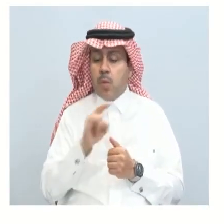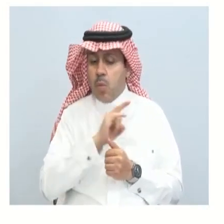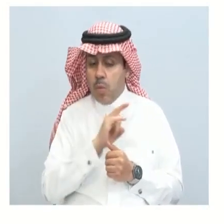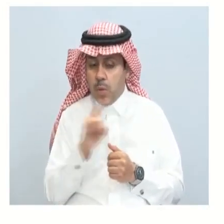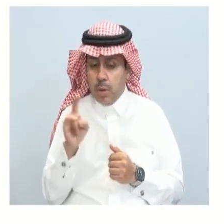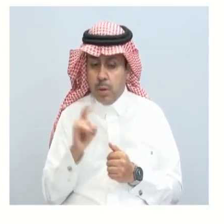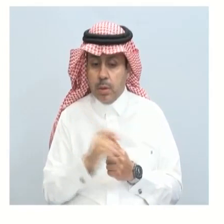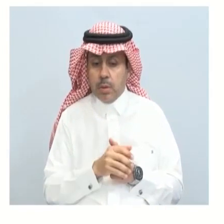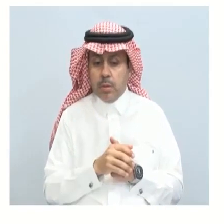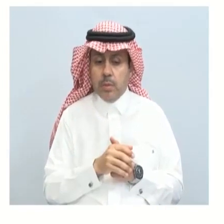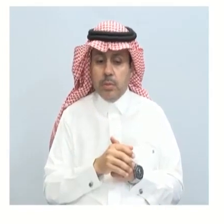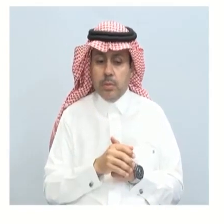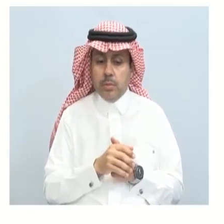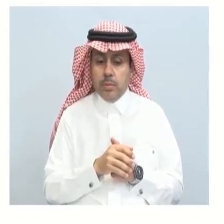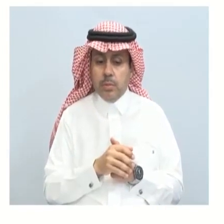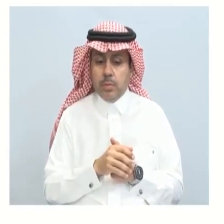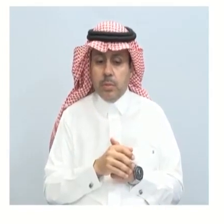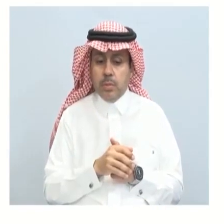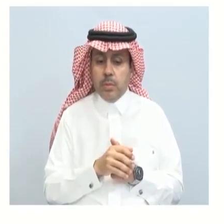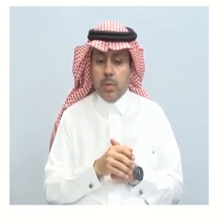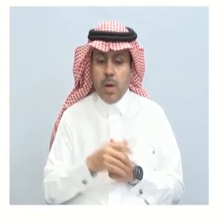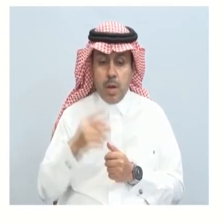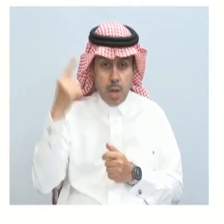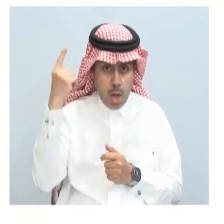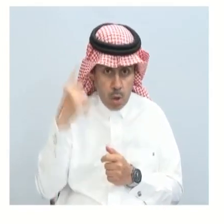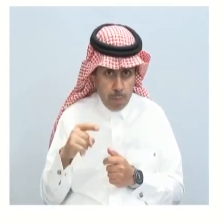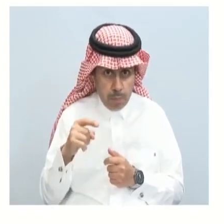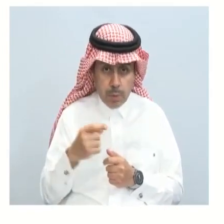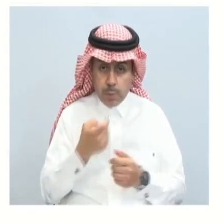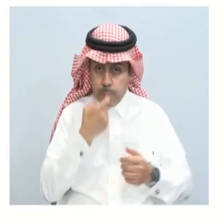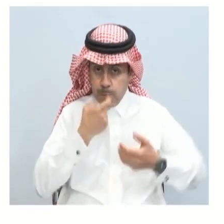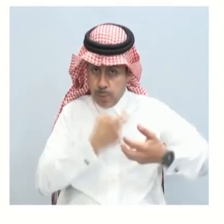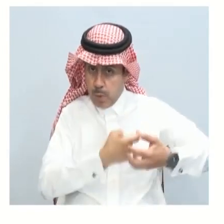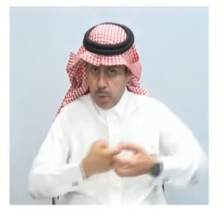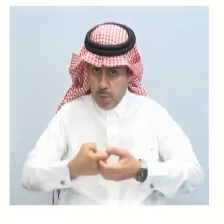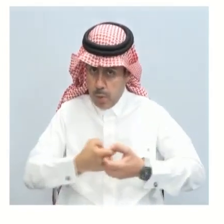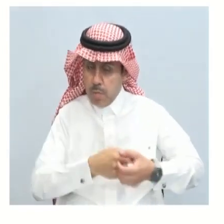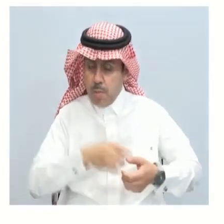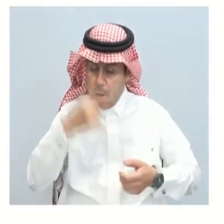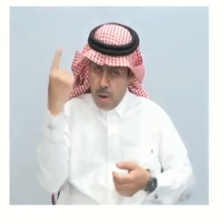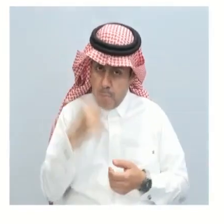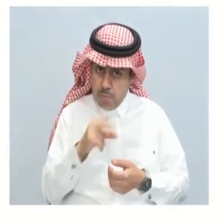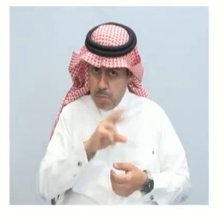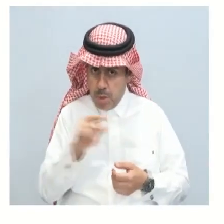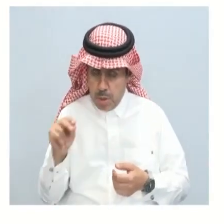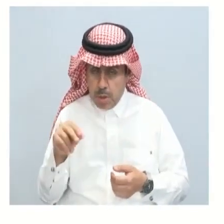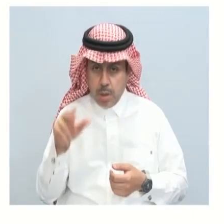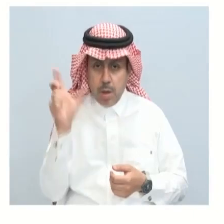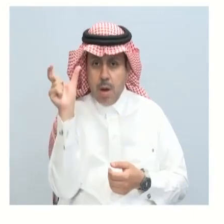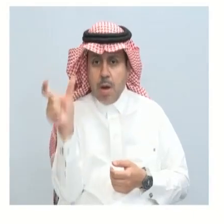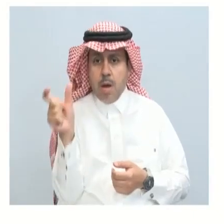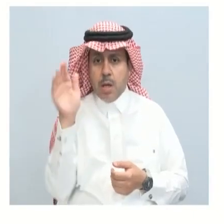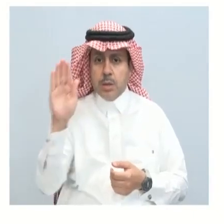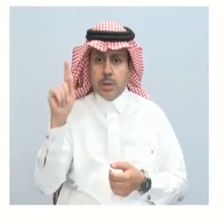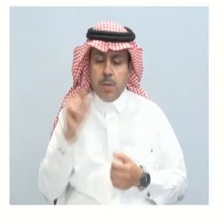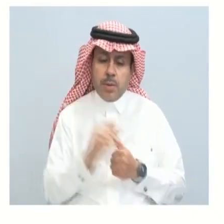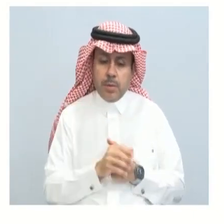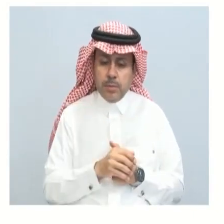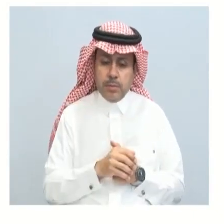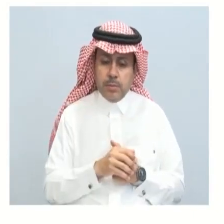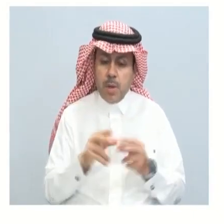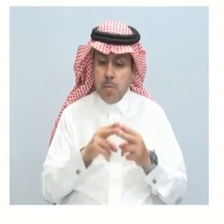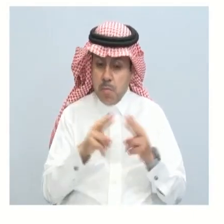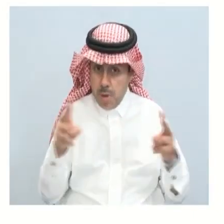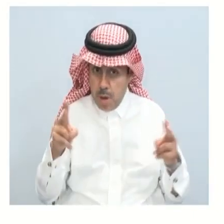وفي قوله ايضا صلى الله عليه وسلم يحرم من الرضاعه ما يحرم من النسب وهذا